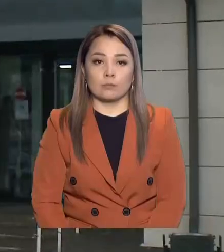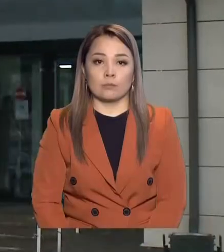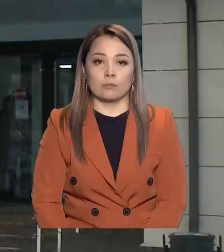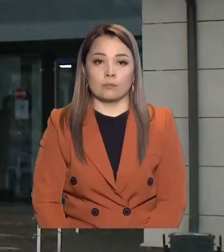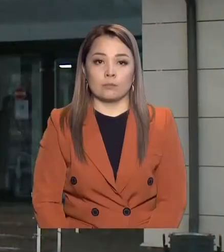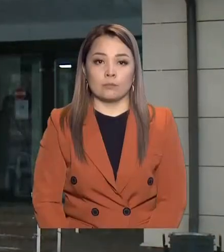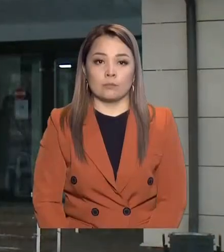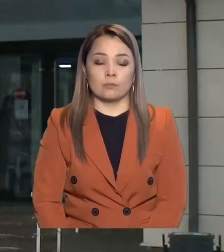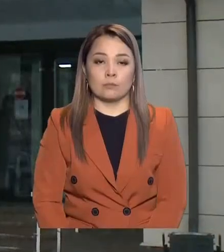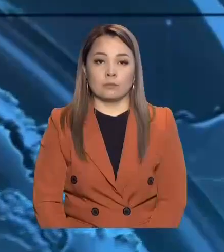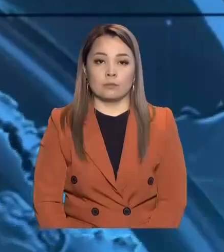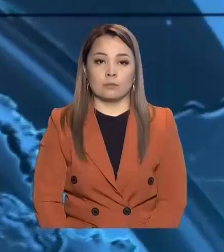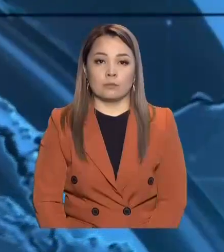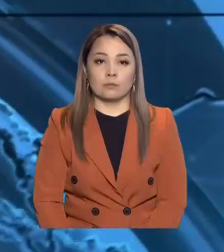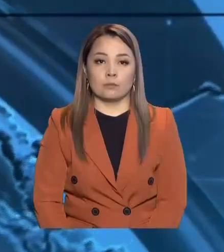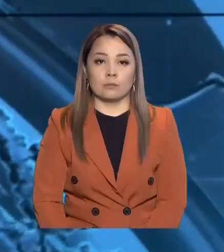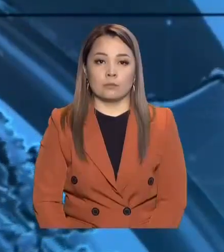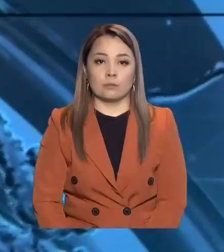Қарағанды облысынан.